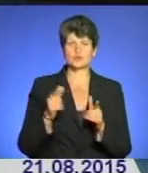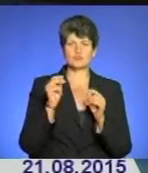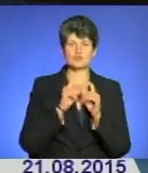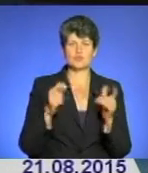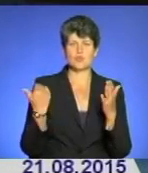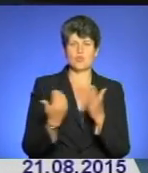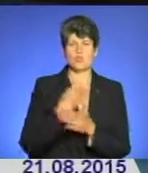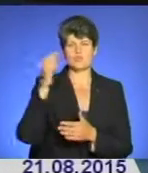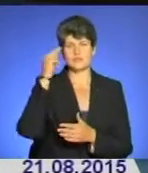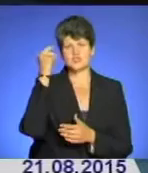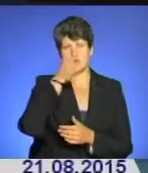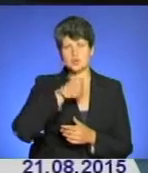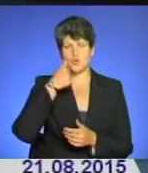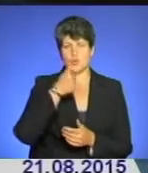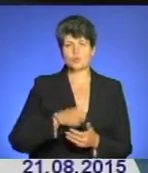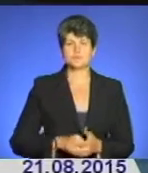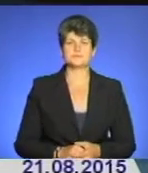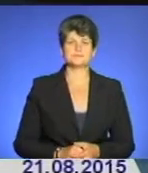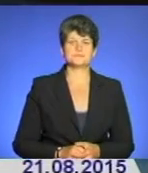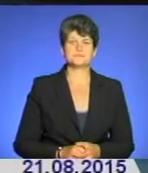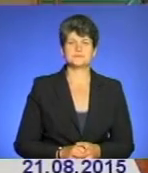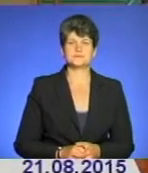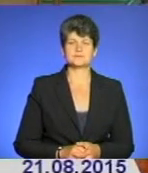нового навчального року. Детальніше у сюжеті.